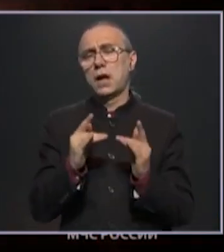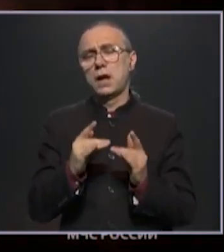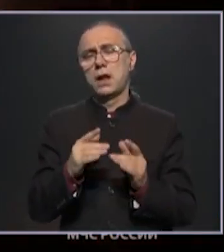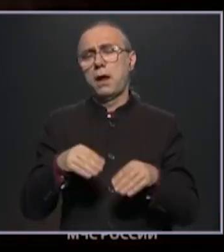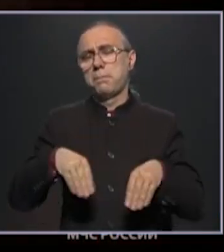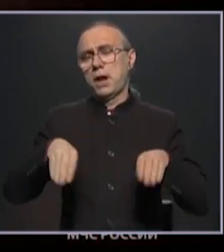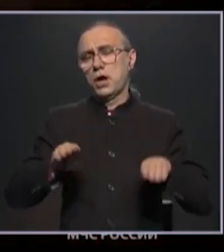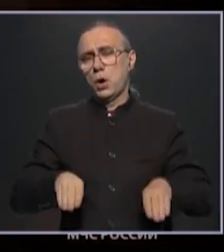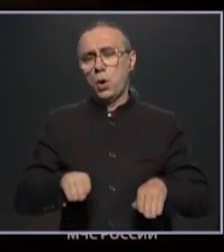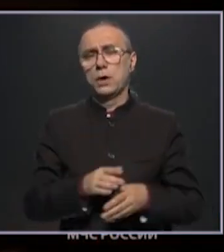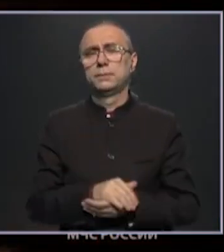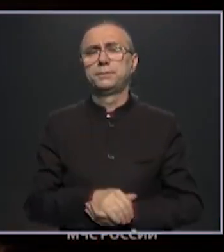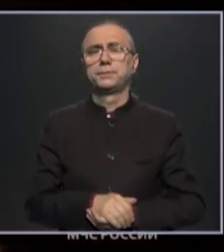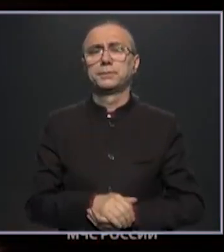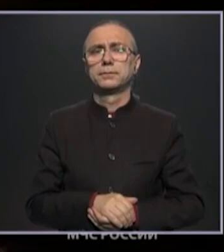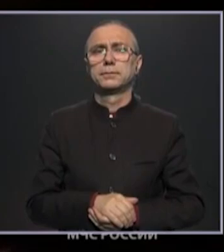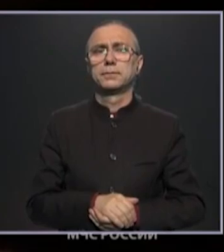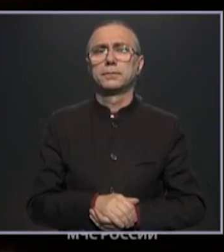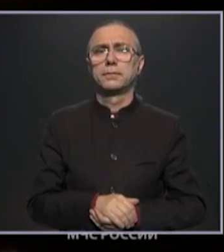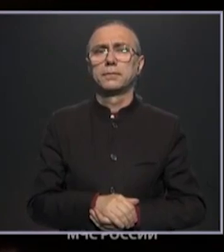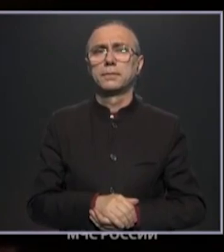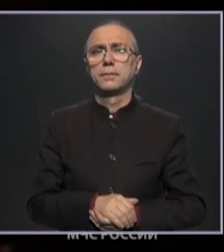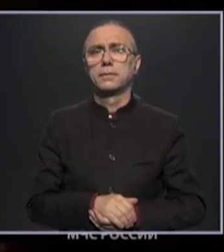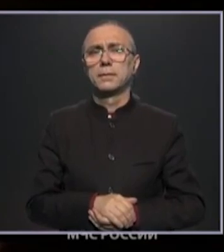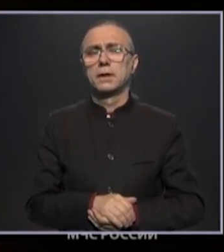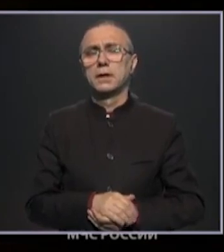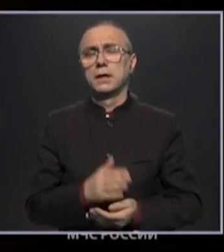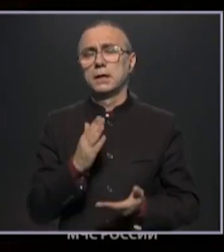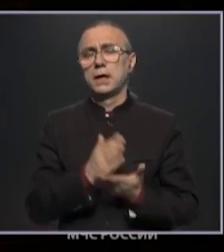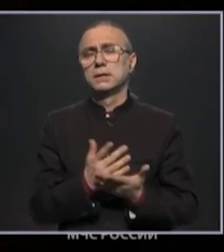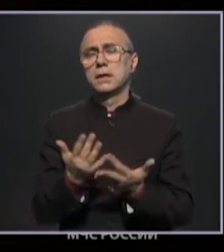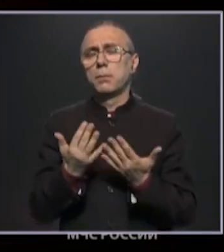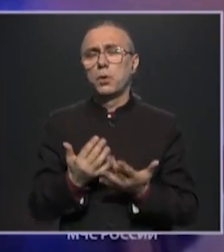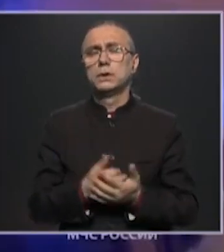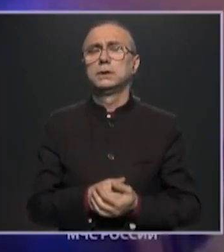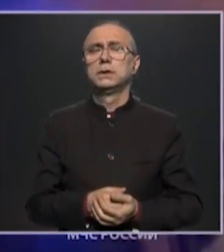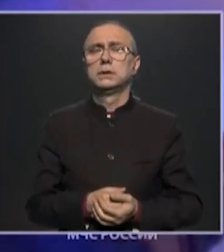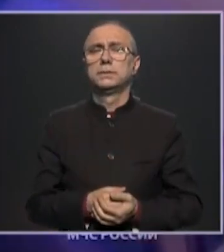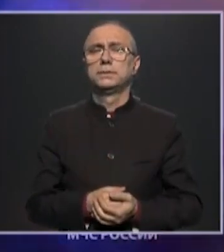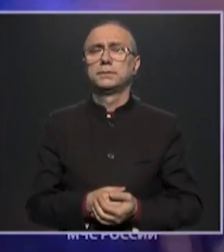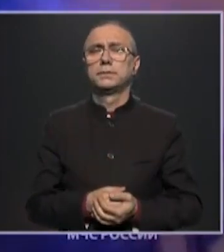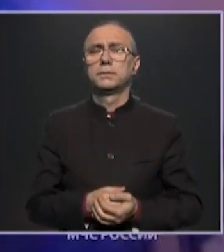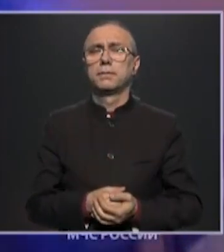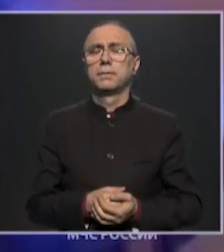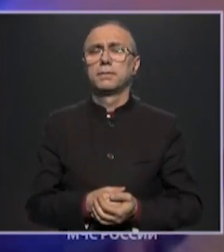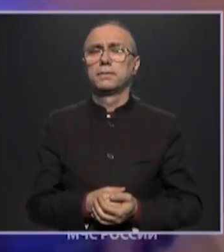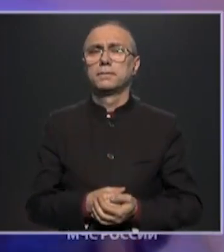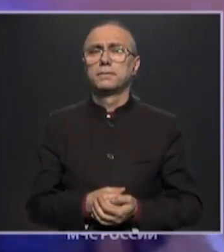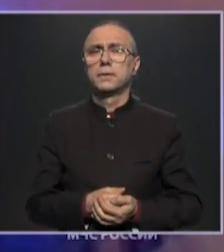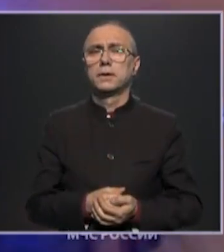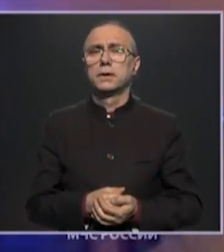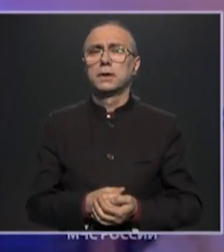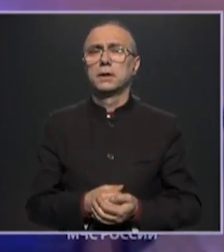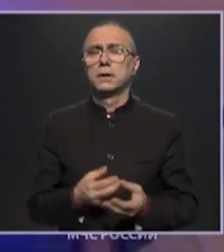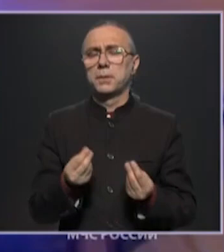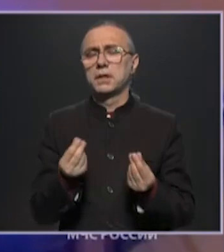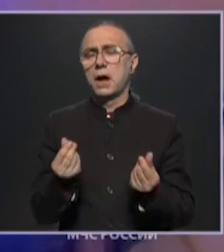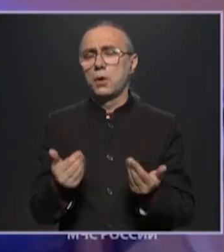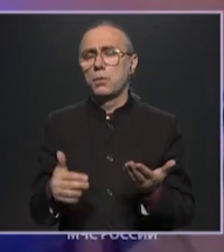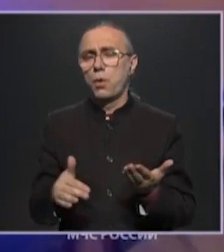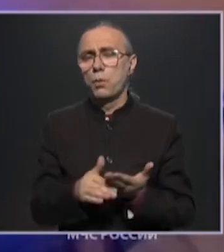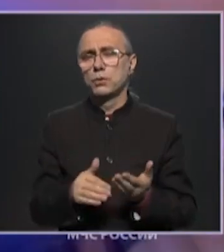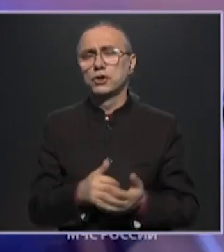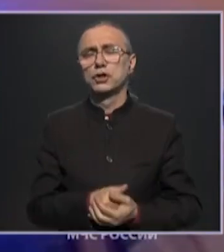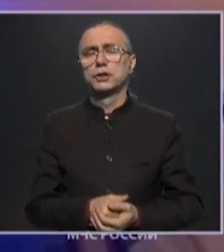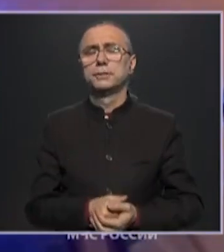идут буквально в последнее время запросы в помощь, чтобы мы присылали,